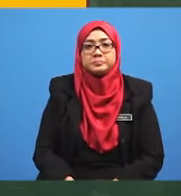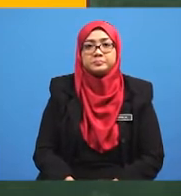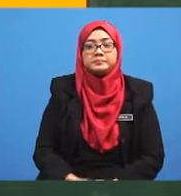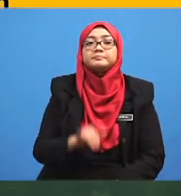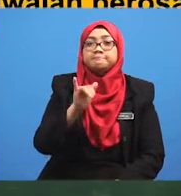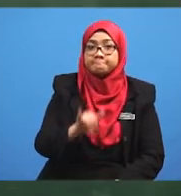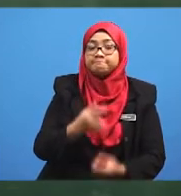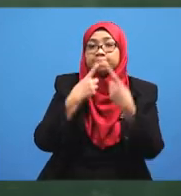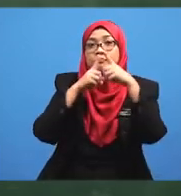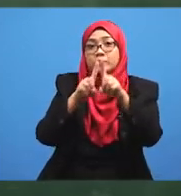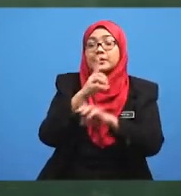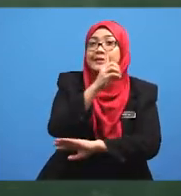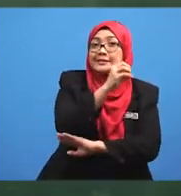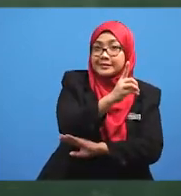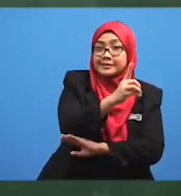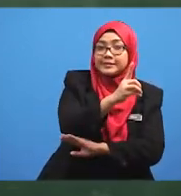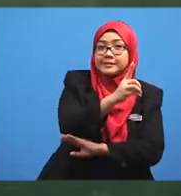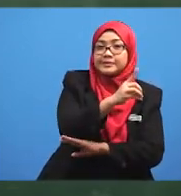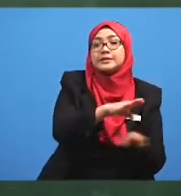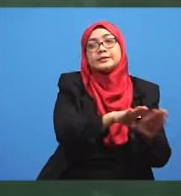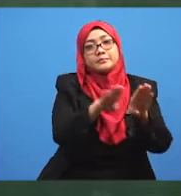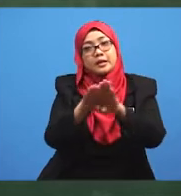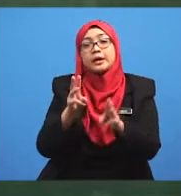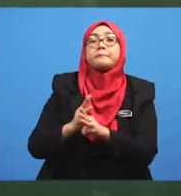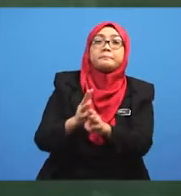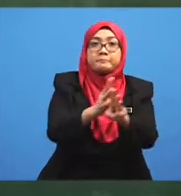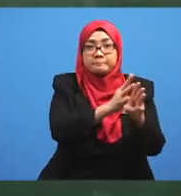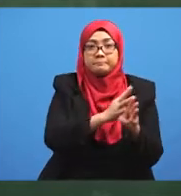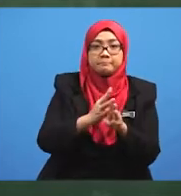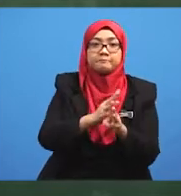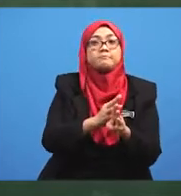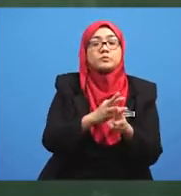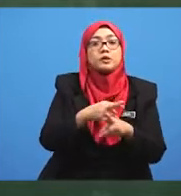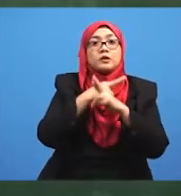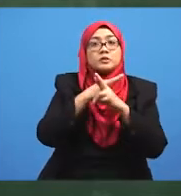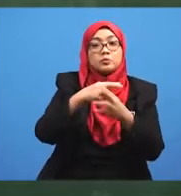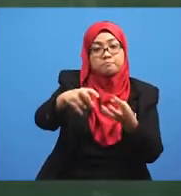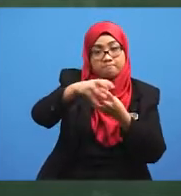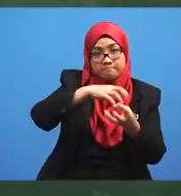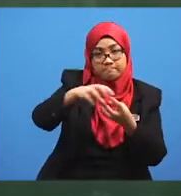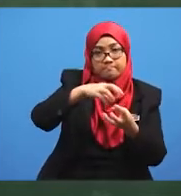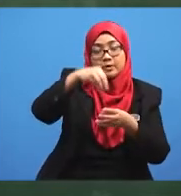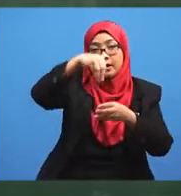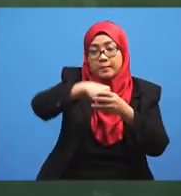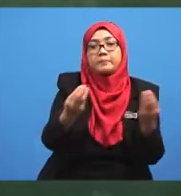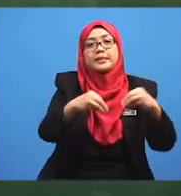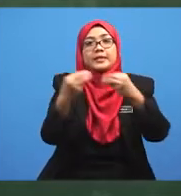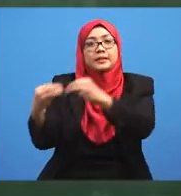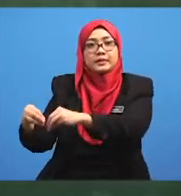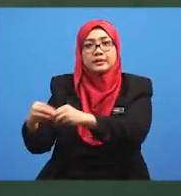Ya, jawapannya ialah D, sebagai kawalan perosak dalam pertanian.